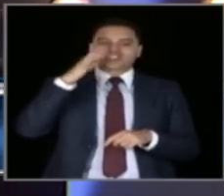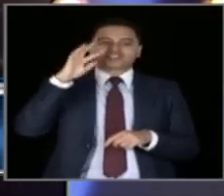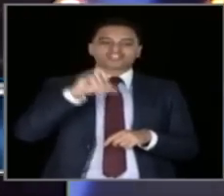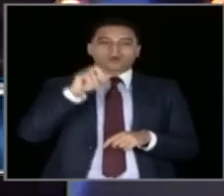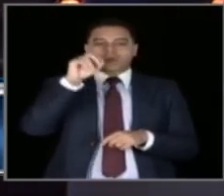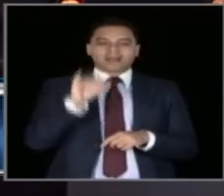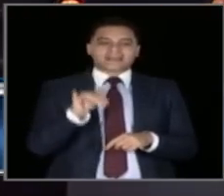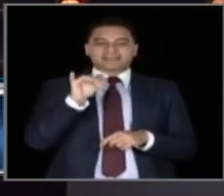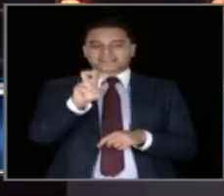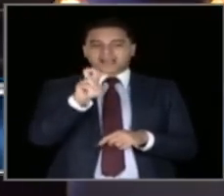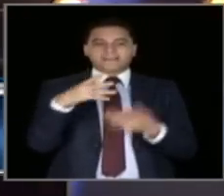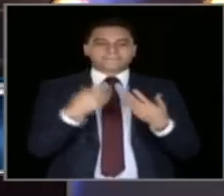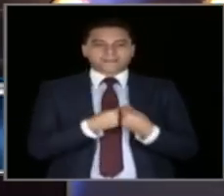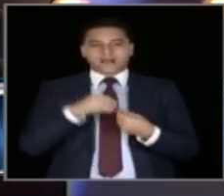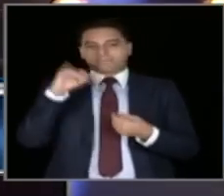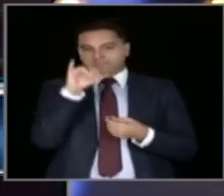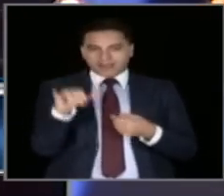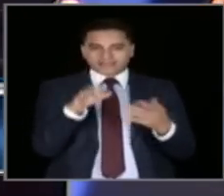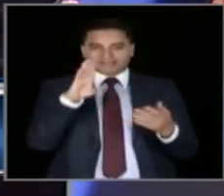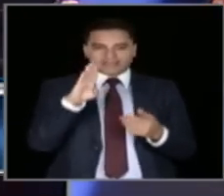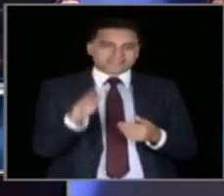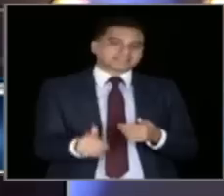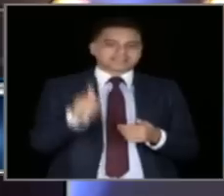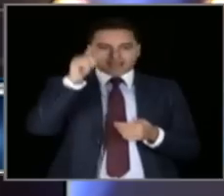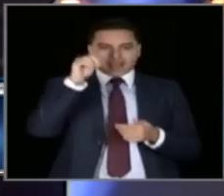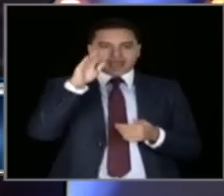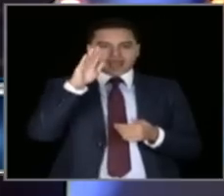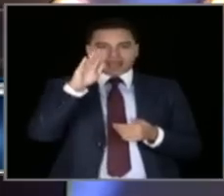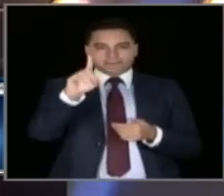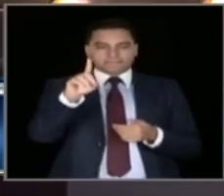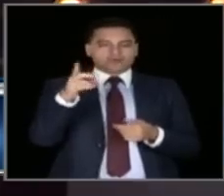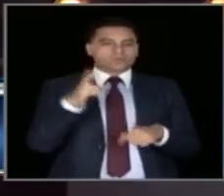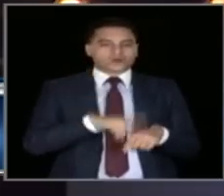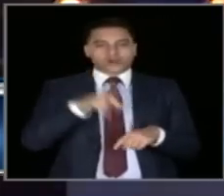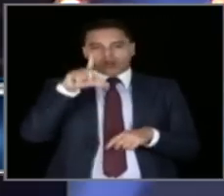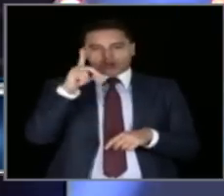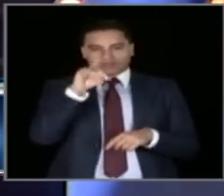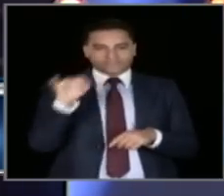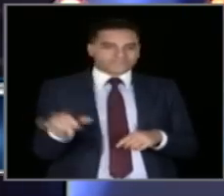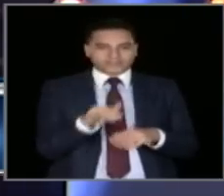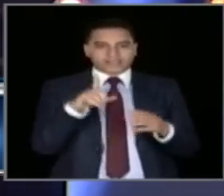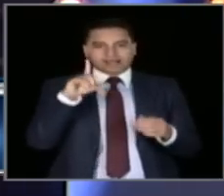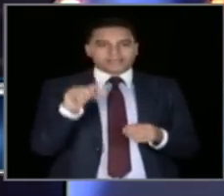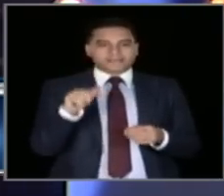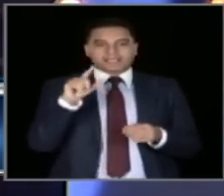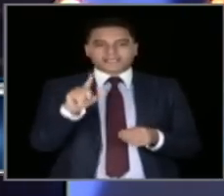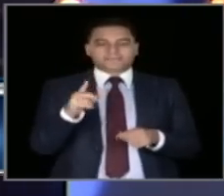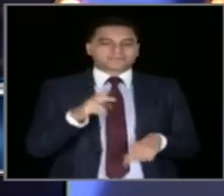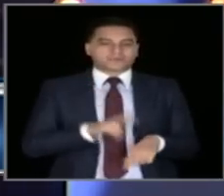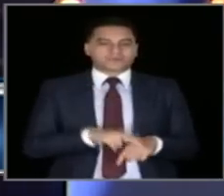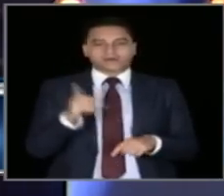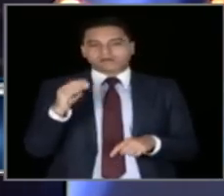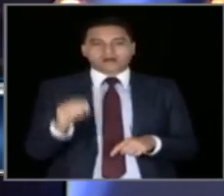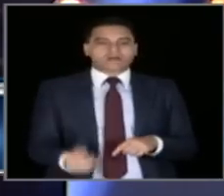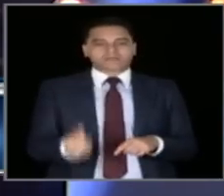بطولة مي كساب، رجاء الجداوي، لطفي لبيب، انجي وجدان، مين بقى؟